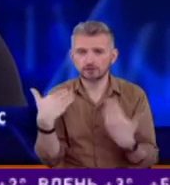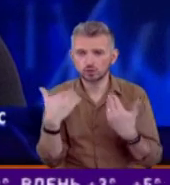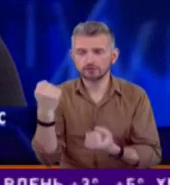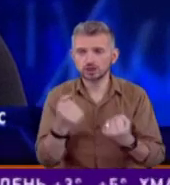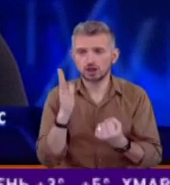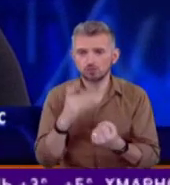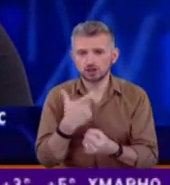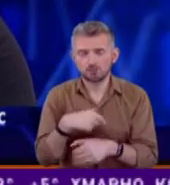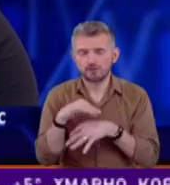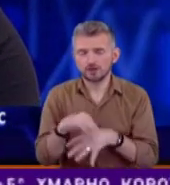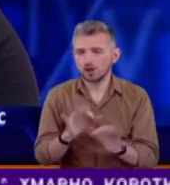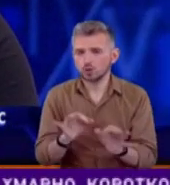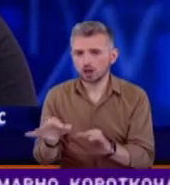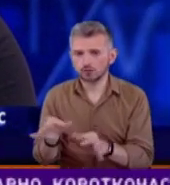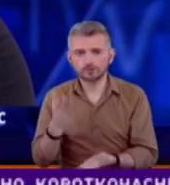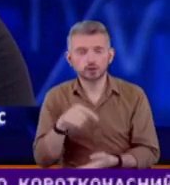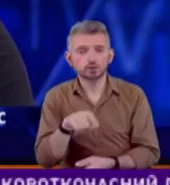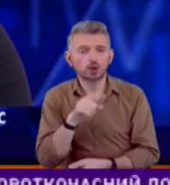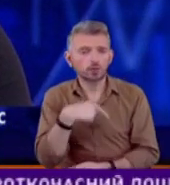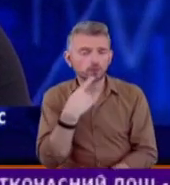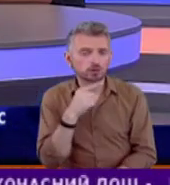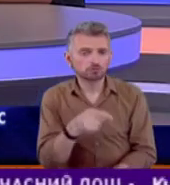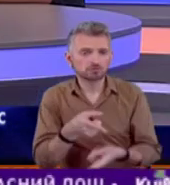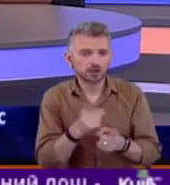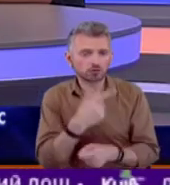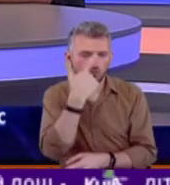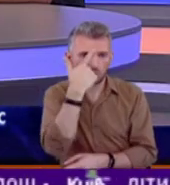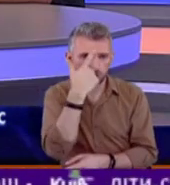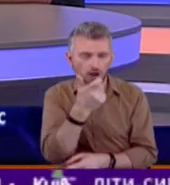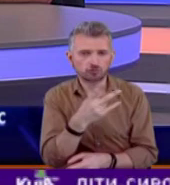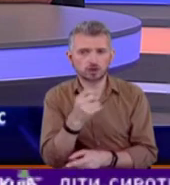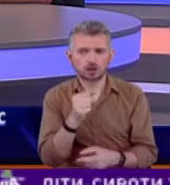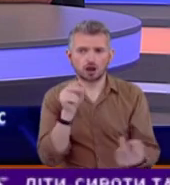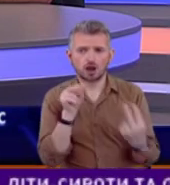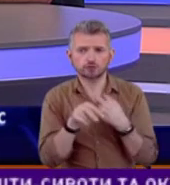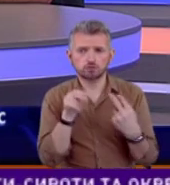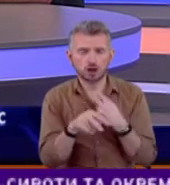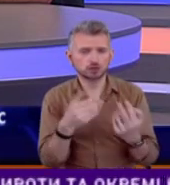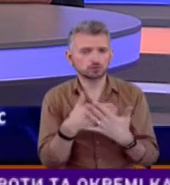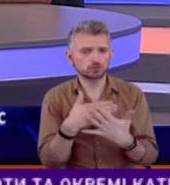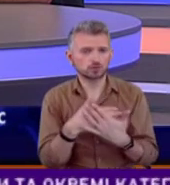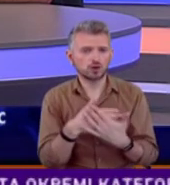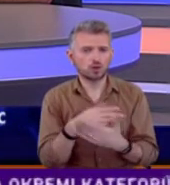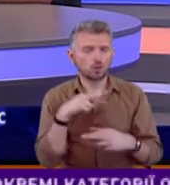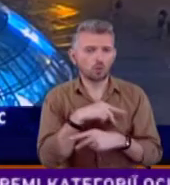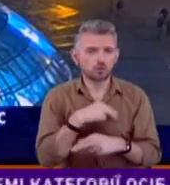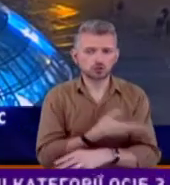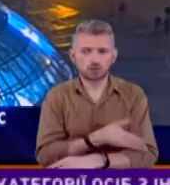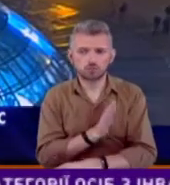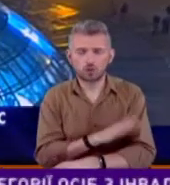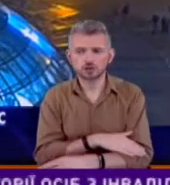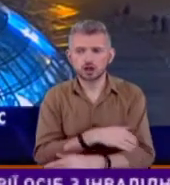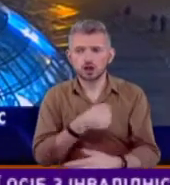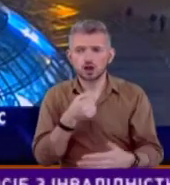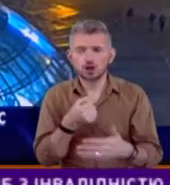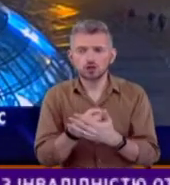вести себя аккуратнее. Ну, если вы говорите там действительно, что попередження, то на автобанах, ну, вот Угорщину возьмите, чи ту же саму Польшу, до самих